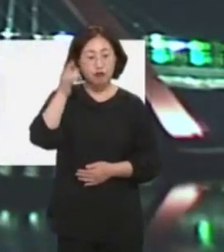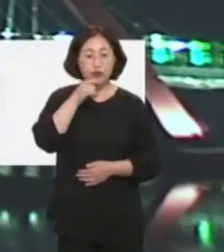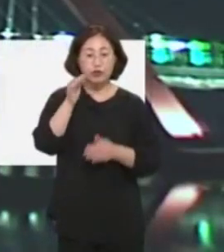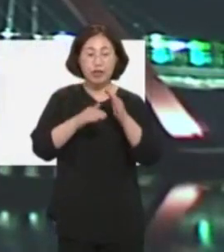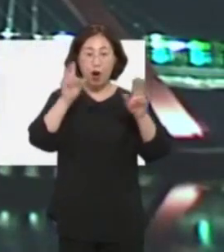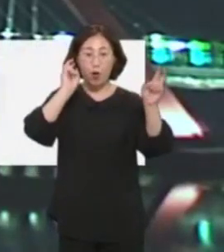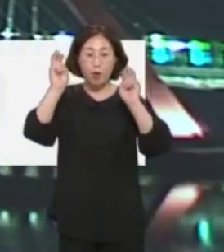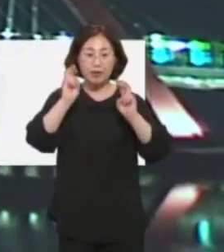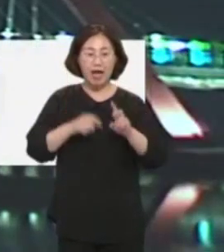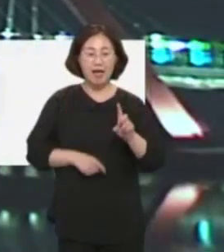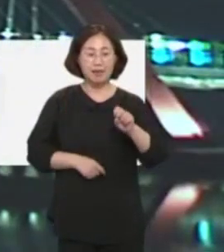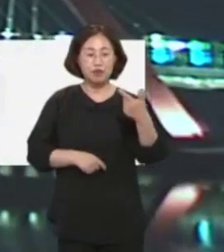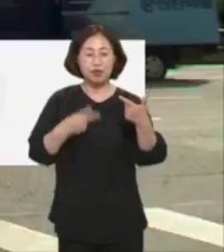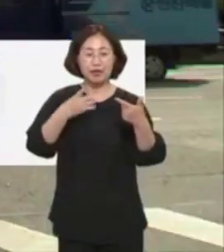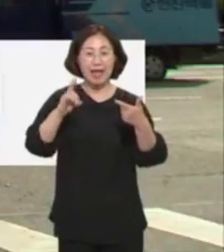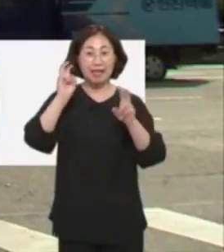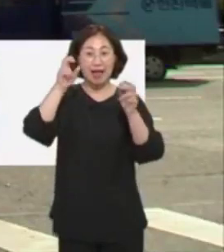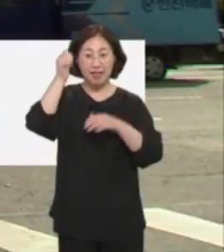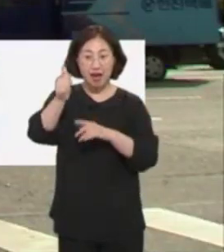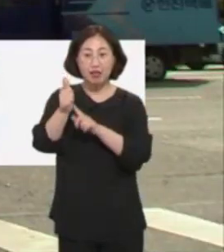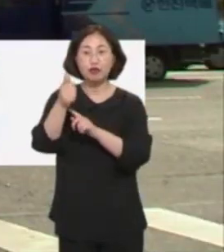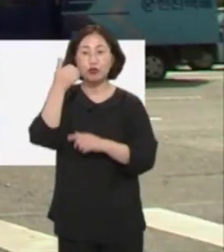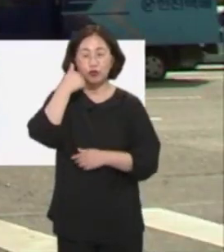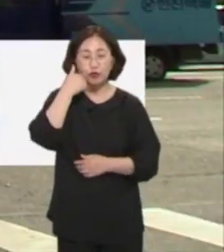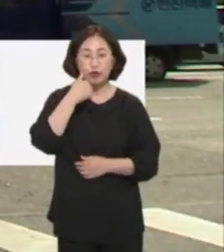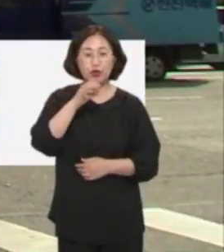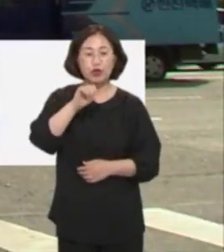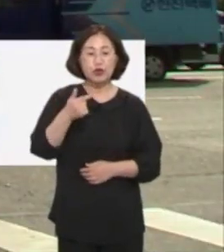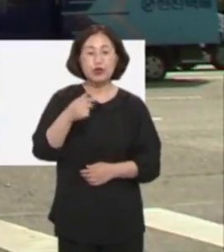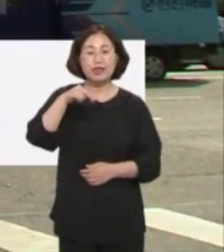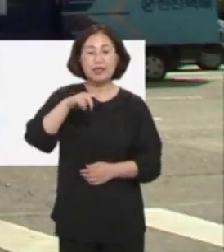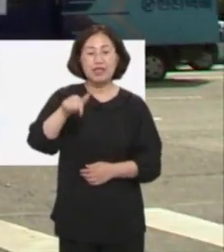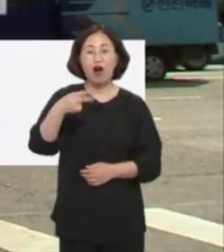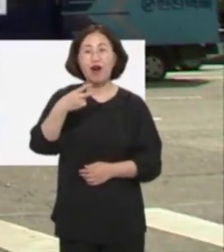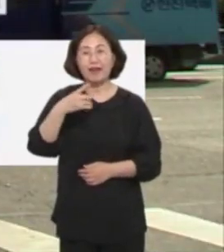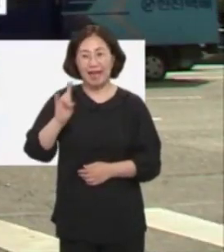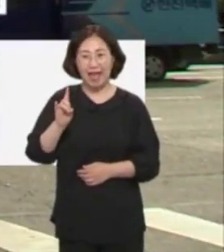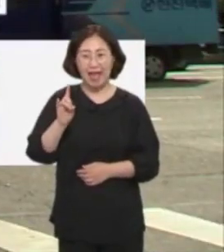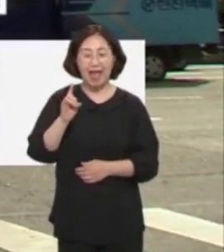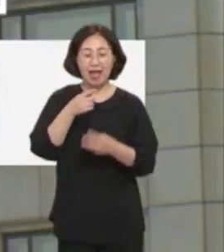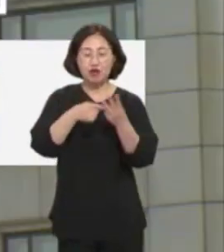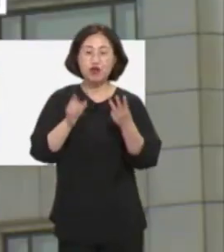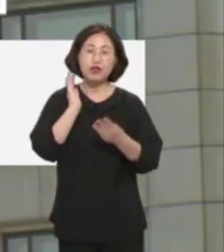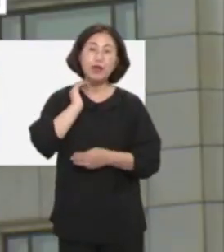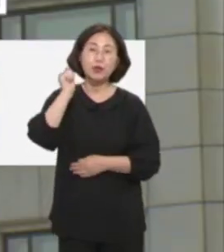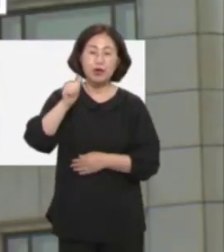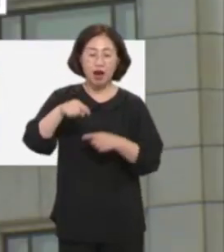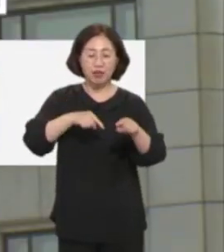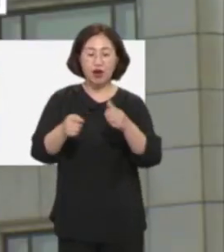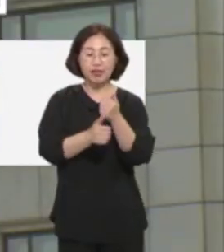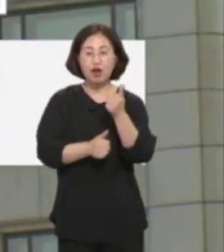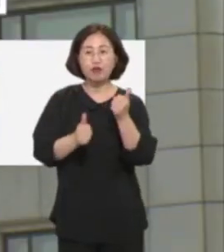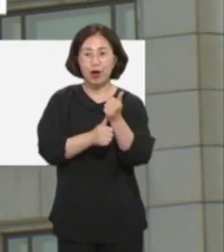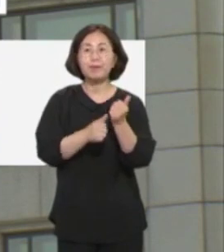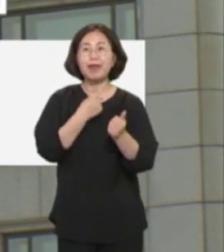한국수자원공사 제16대 사장으로 윤석대 전 윤석열 대통령 후보 캠프 비서실 정책위원이